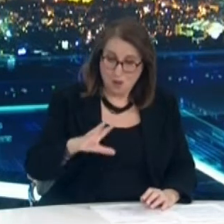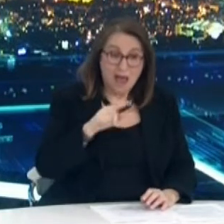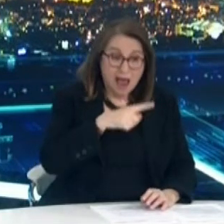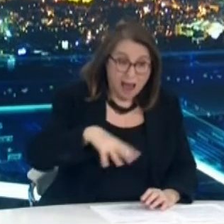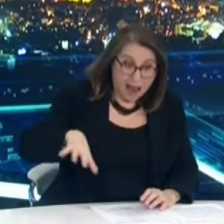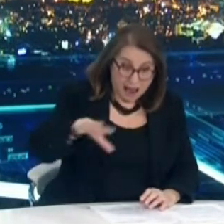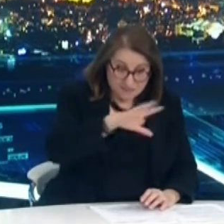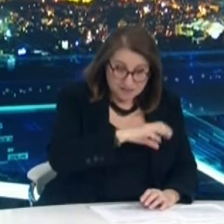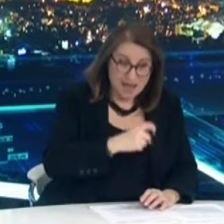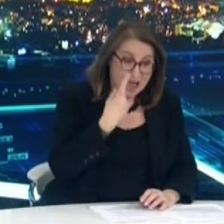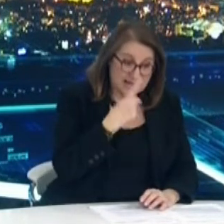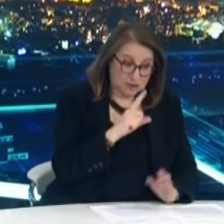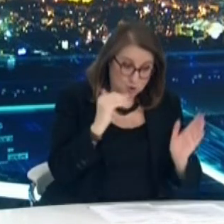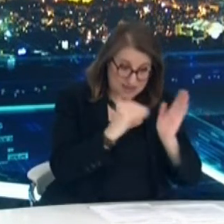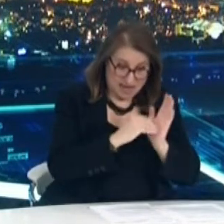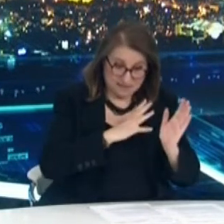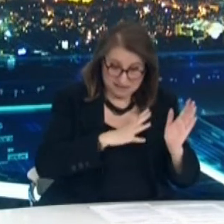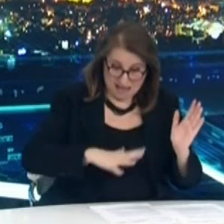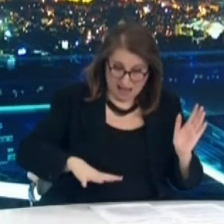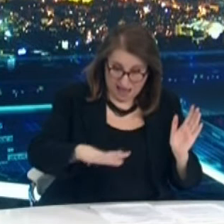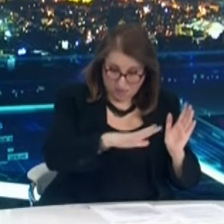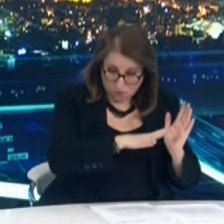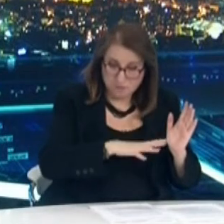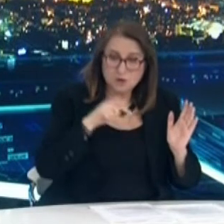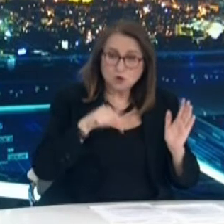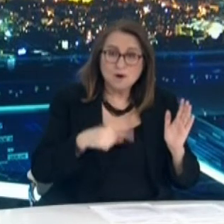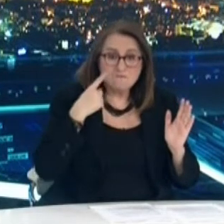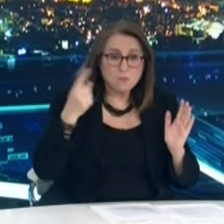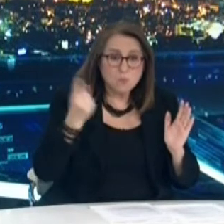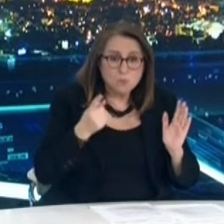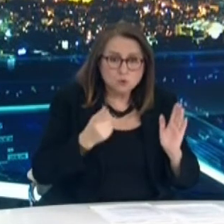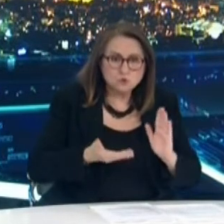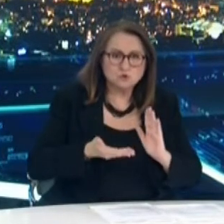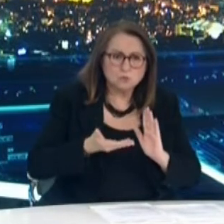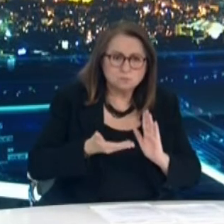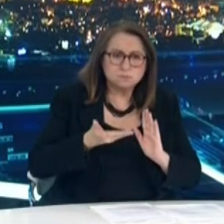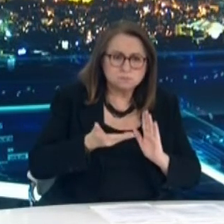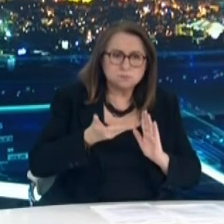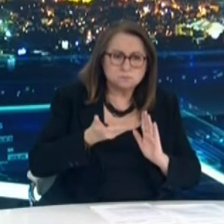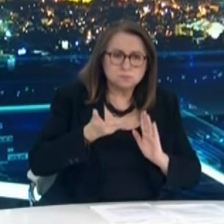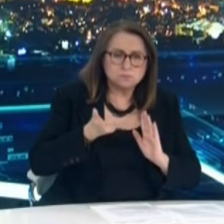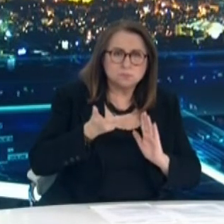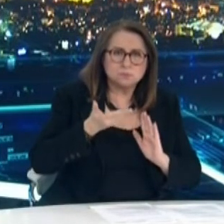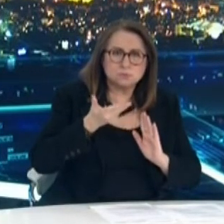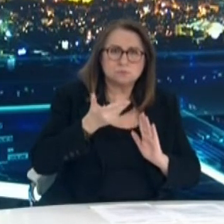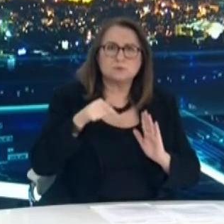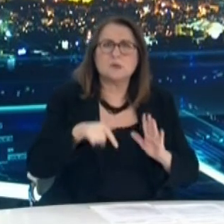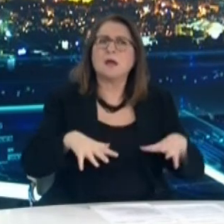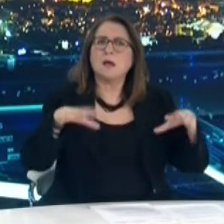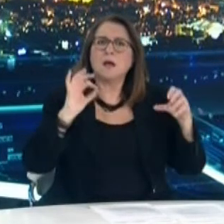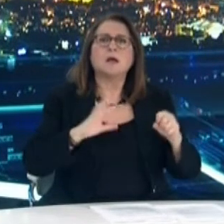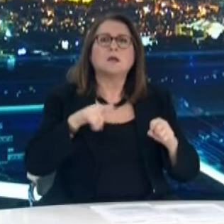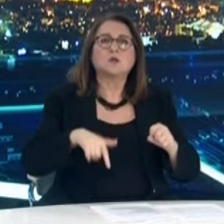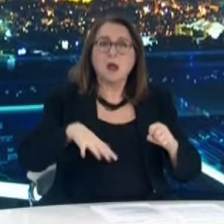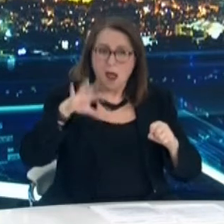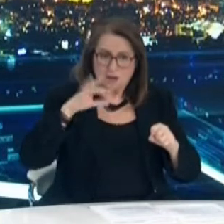κατοίκους, καθώς και των 7 ημερών, σιγά-σιγά επιδεινώνονται και πλησιάζουν το σημείο συναγερμού. Γι' αυτό και θα θέλαμε να πιστήσουμε ιδιαίτερα